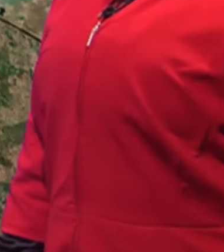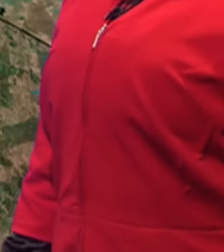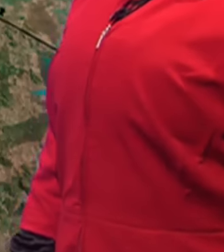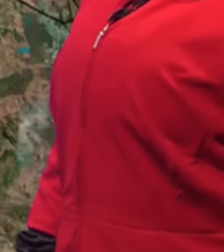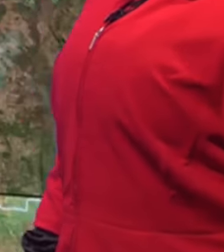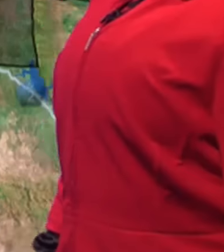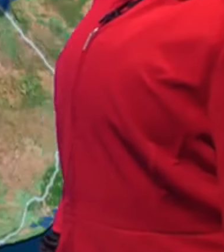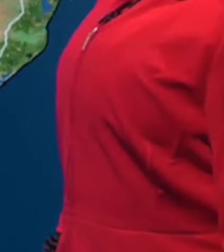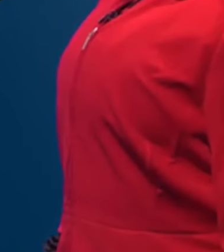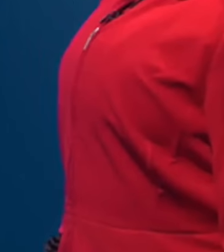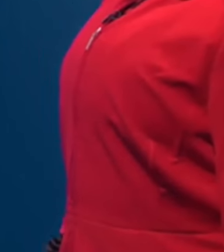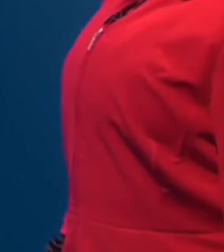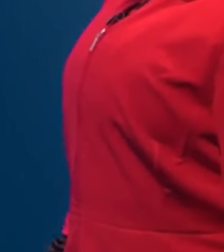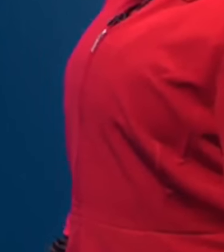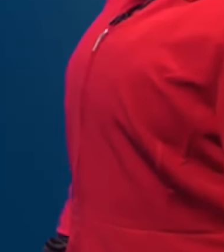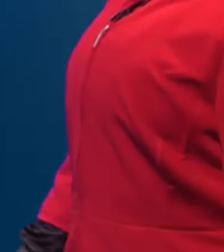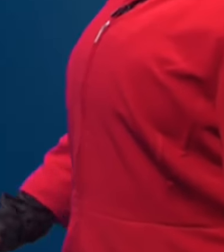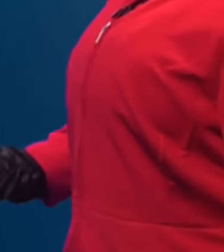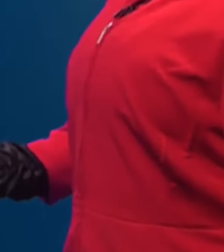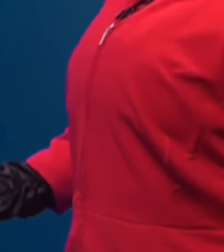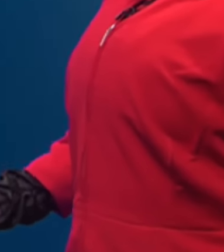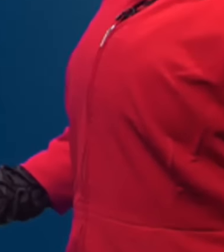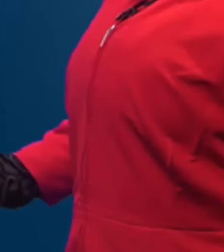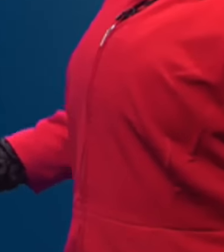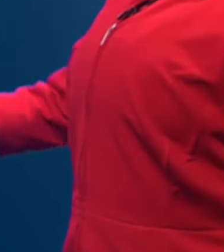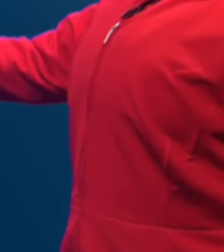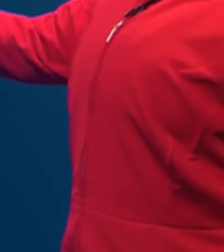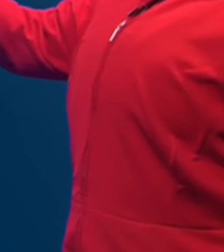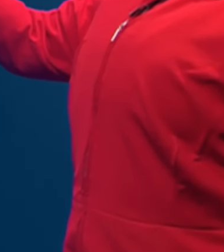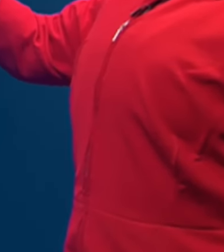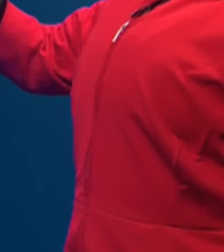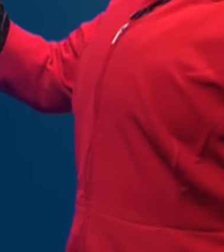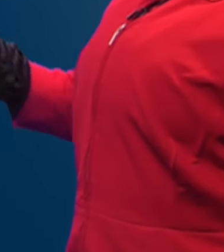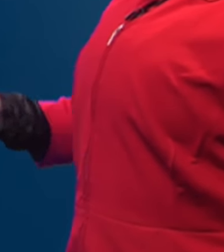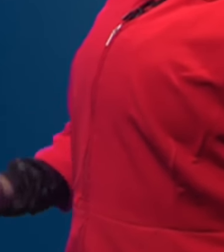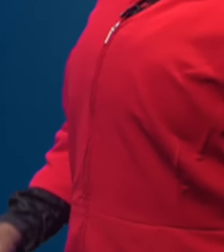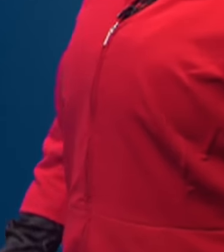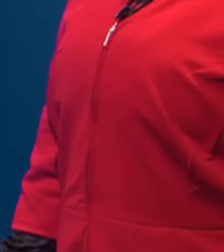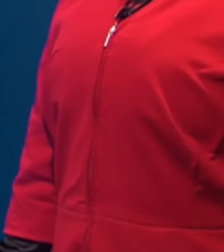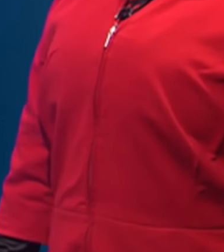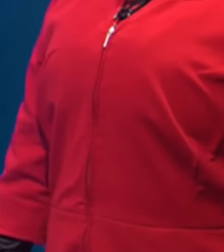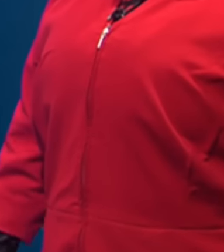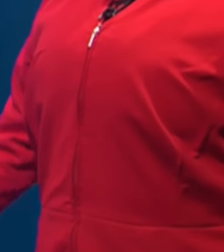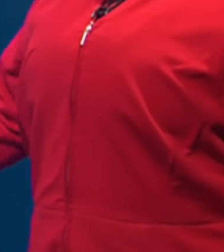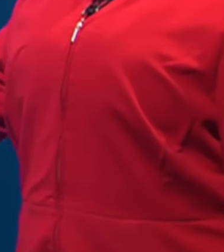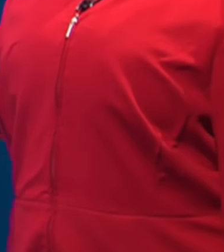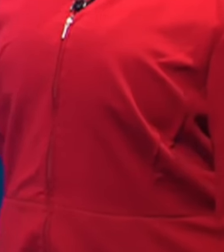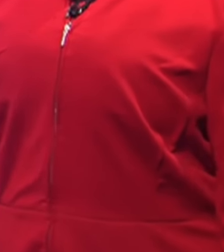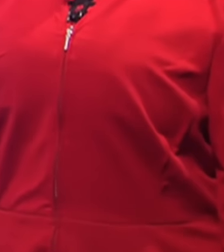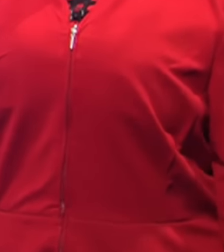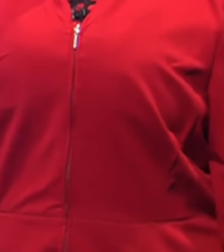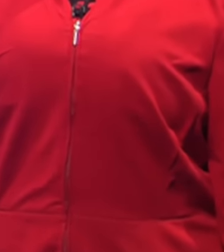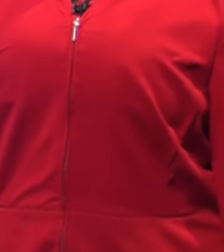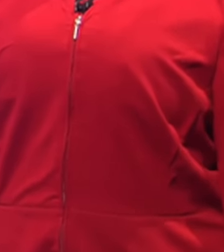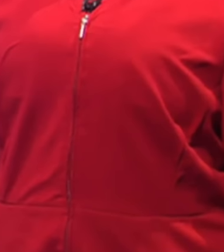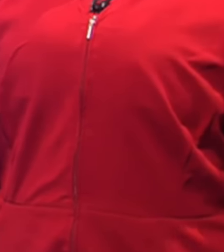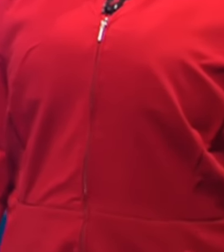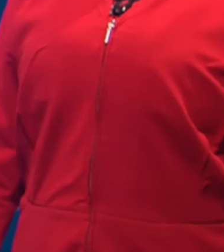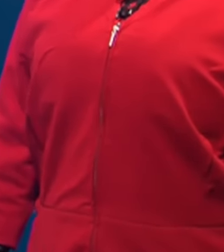re lebelela jalo go la KwaZulu-Natal go la go sasa go tla be go ntše le gona dipula tšela di le gona Fred Ulundi ka tše masomepedi senyane Durban